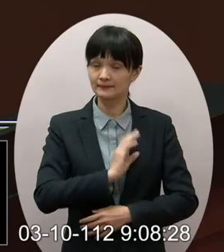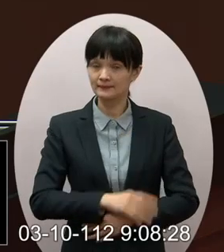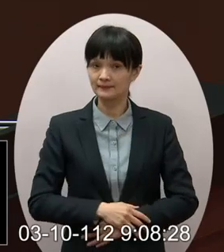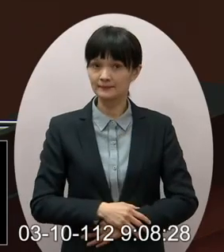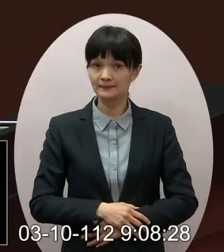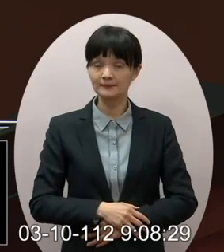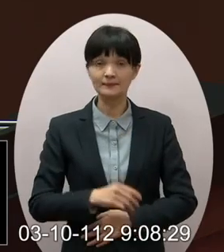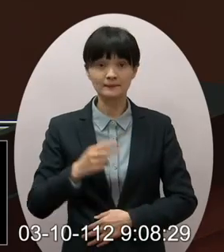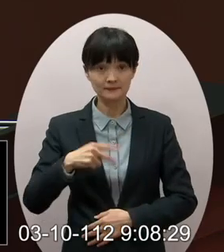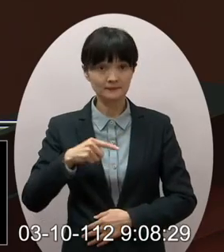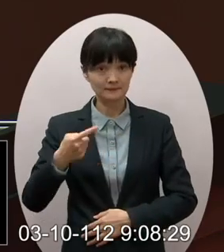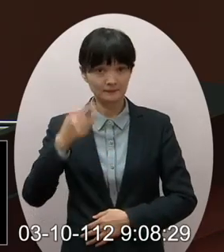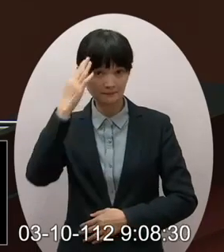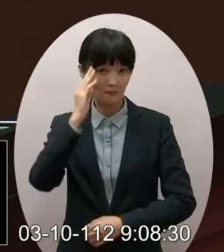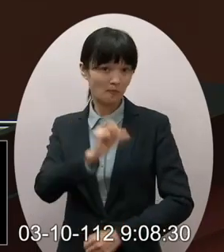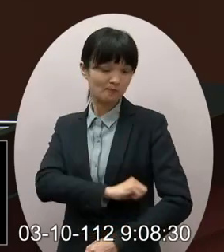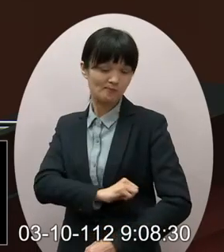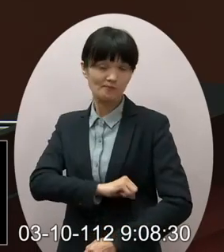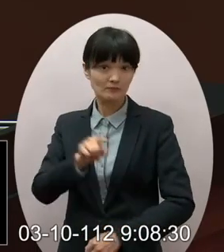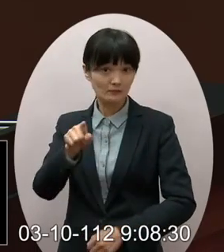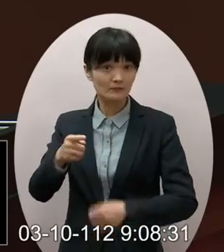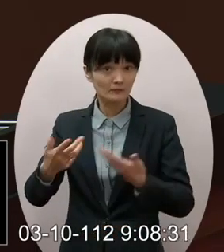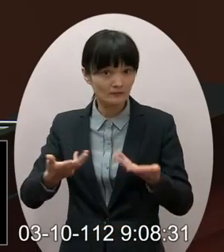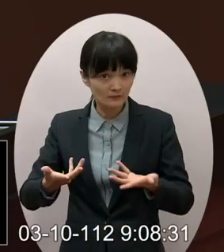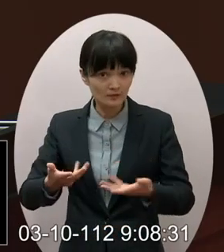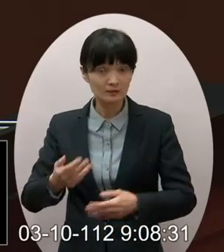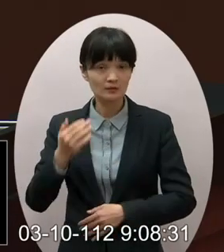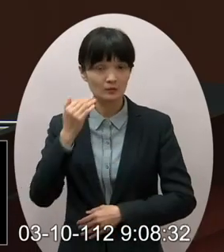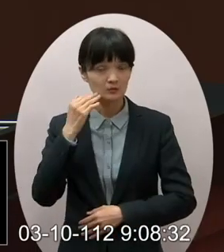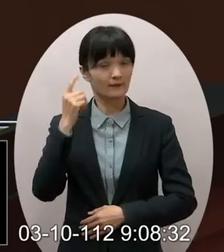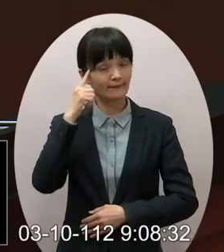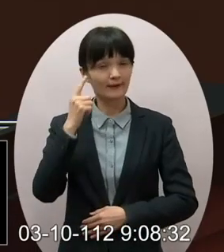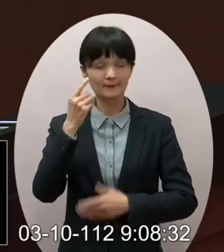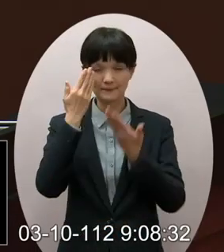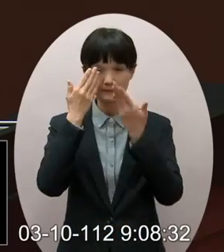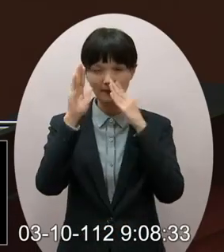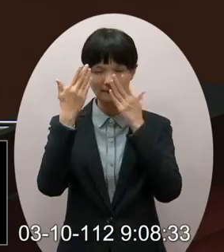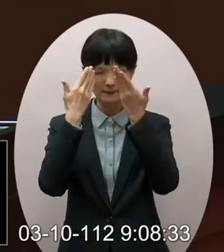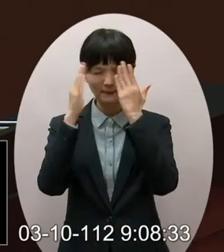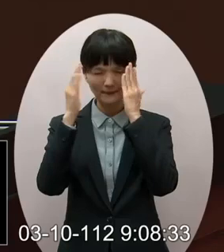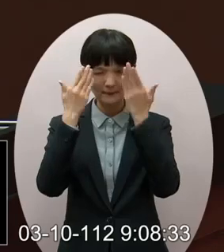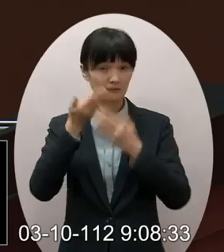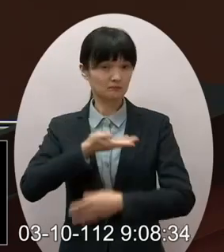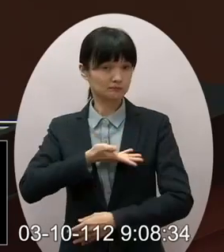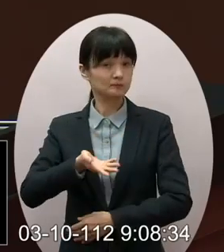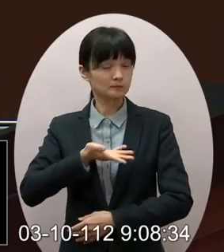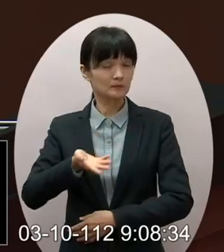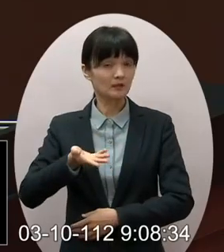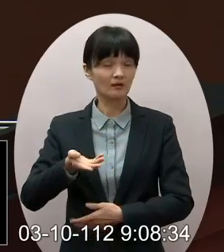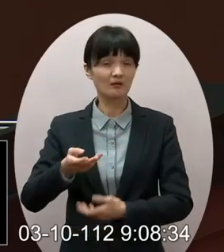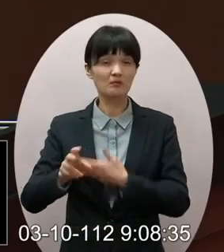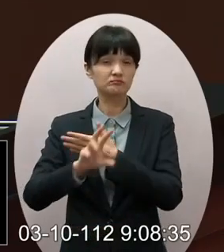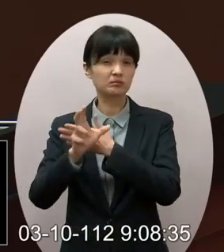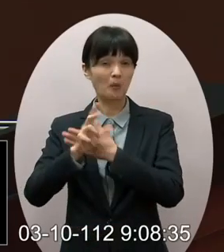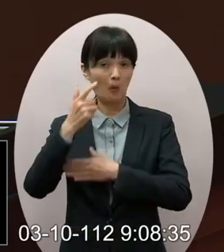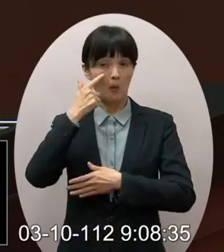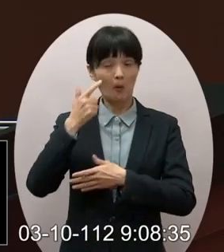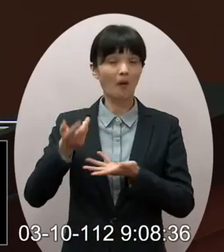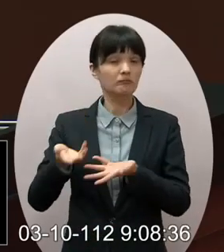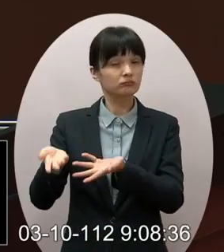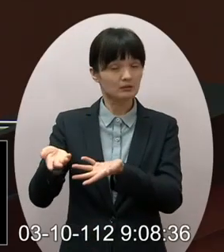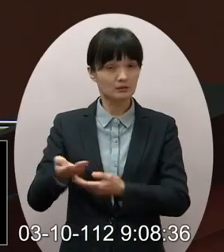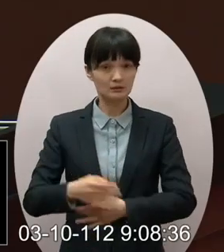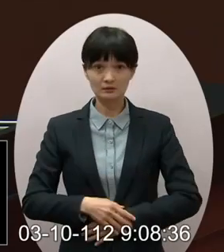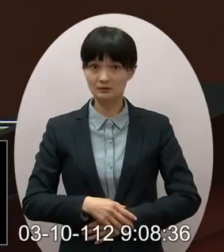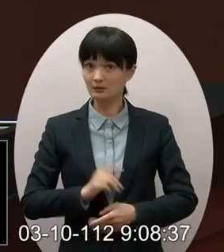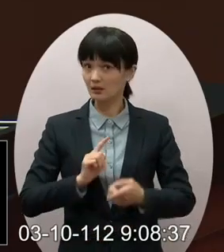另外，黑道的部分，如果说要放任他们这样子可以持续的高调嚣张的话，那这样子